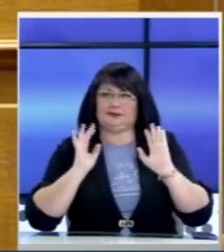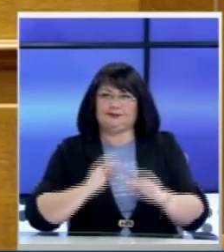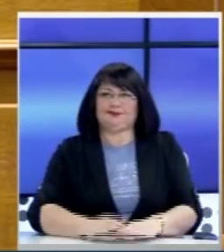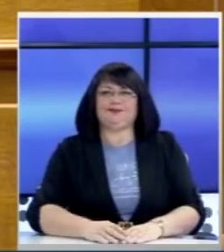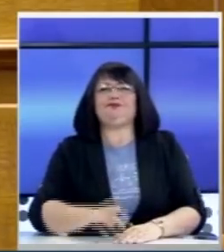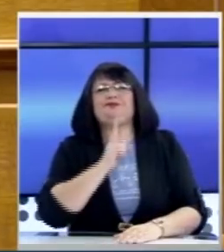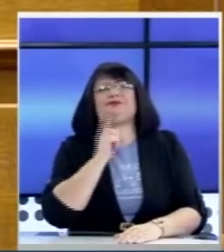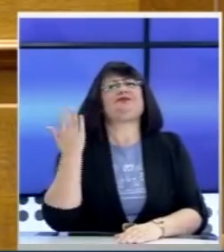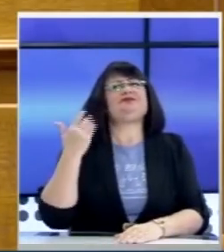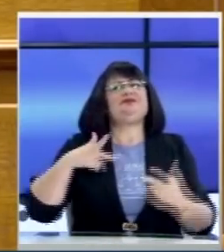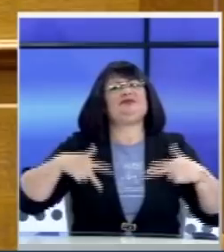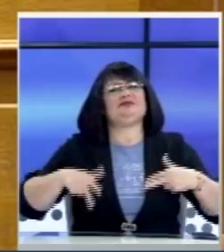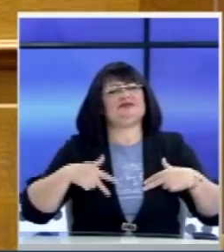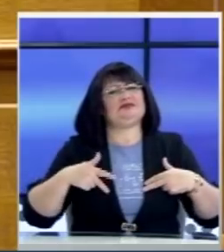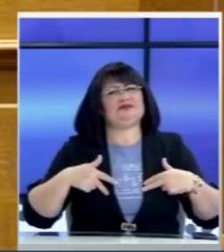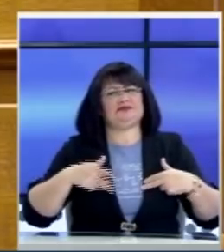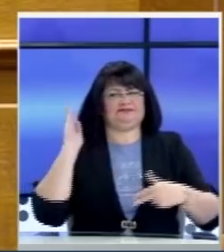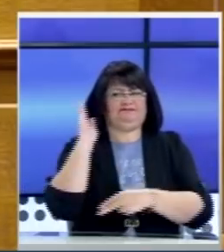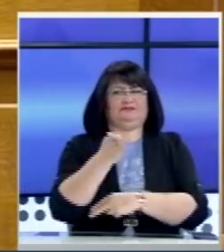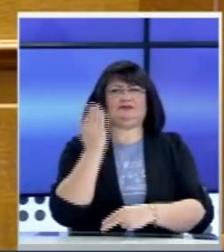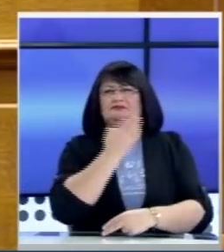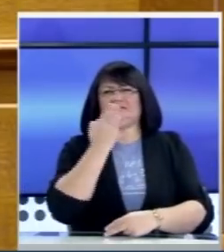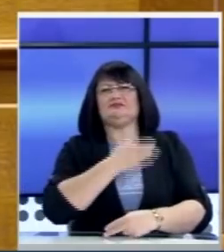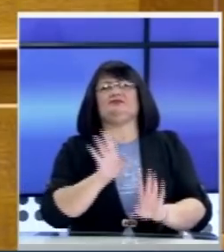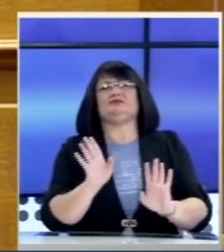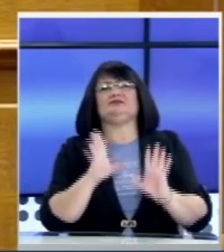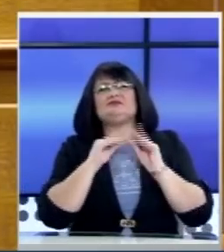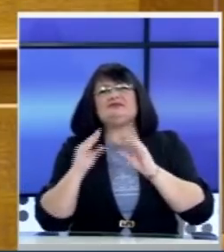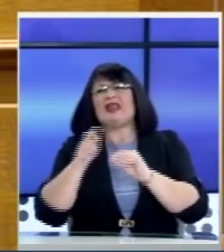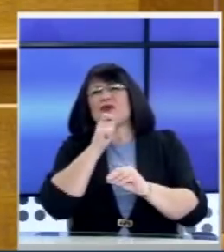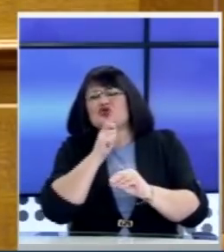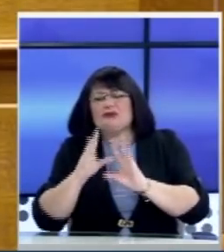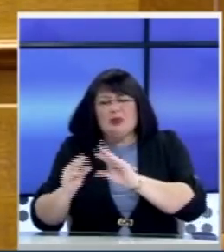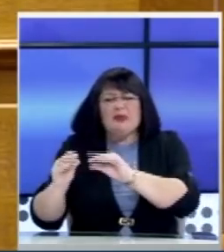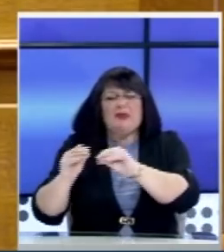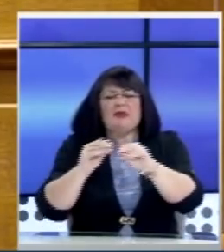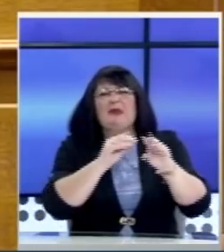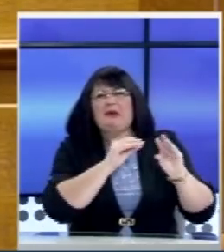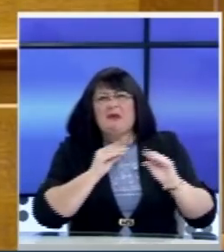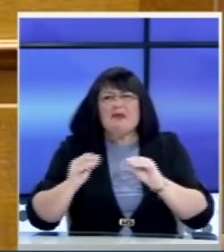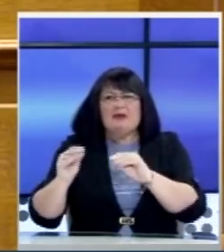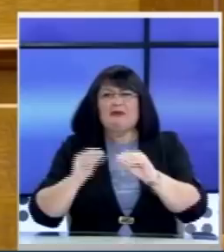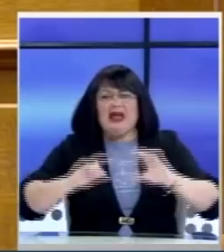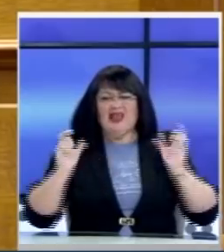και άλλες κυβερνήσεις στο παρελθόν. Όσα παπαγαλάκια κι αν επιστρατεύθηκαν, όσες συλλήψεις 14χρονων